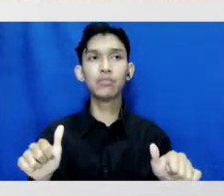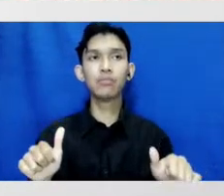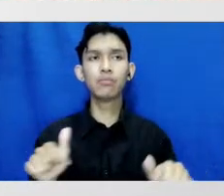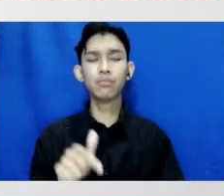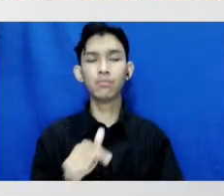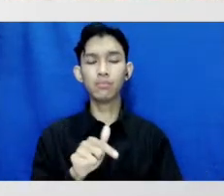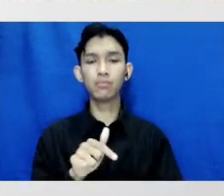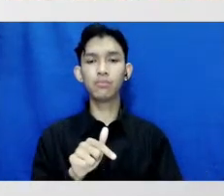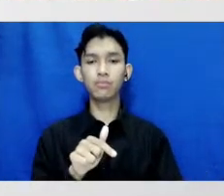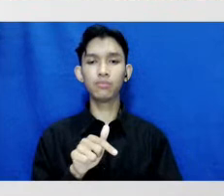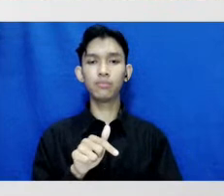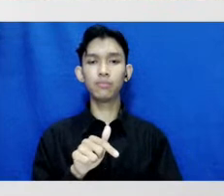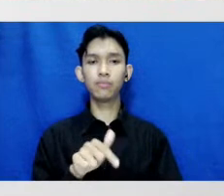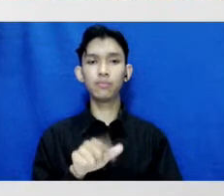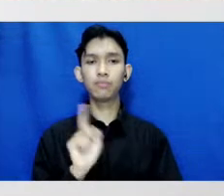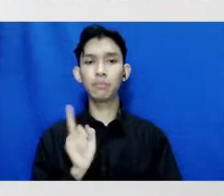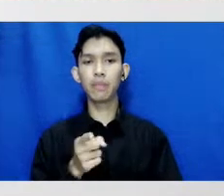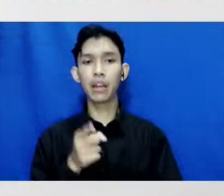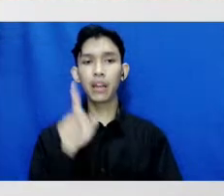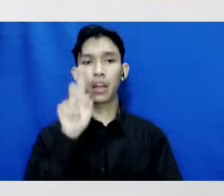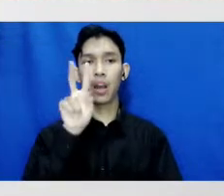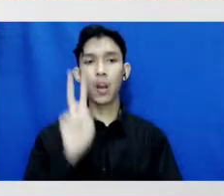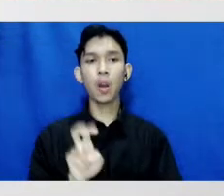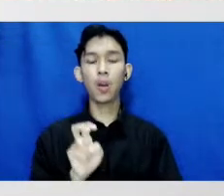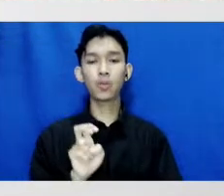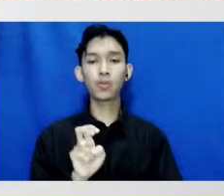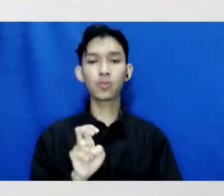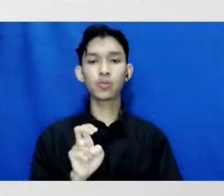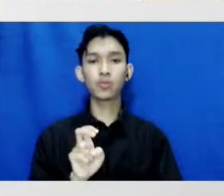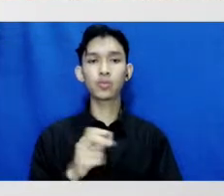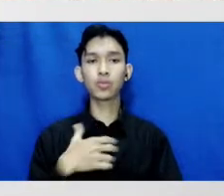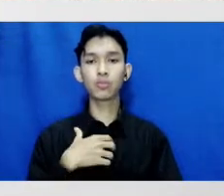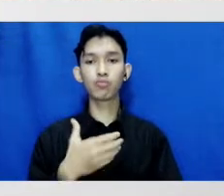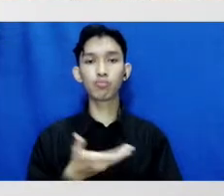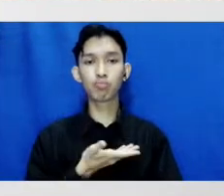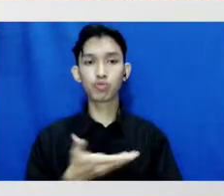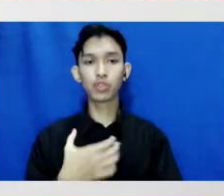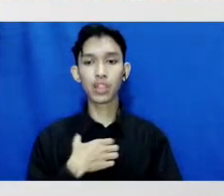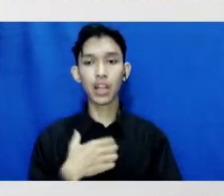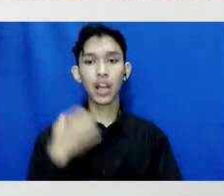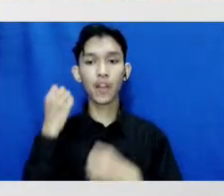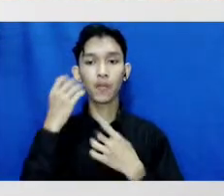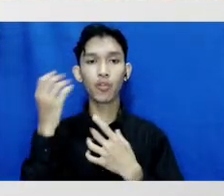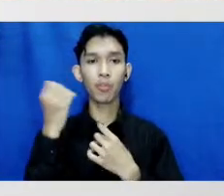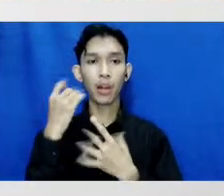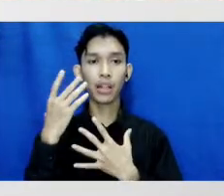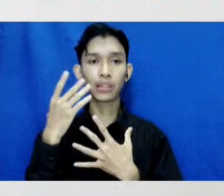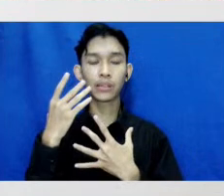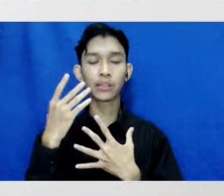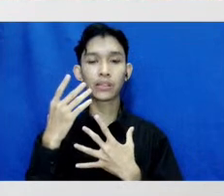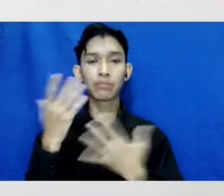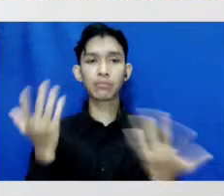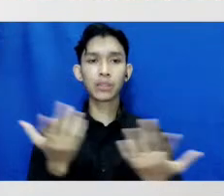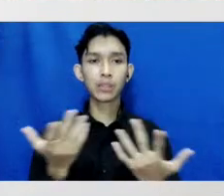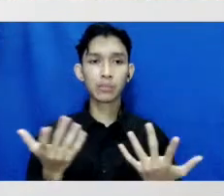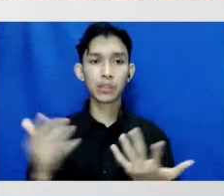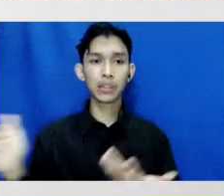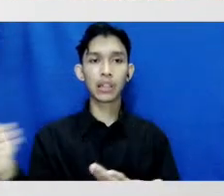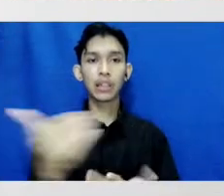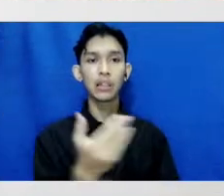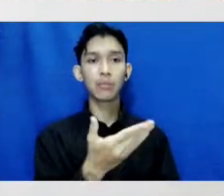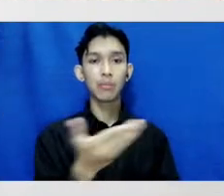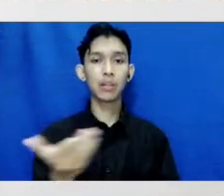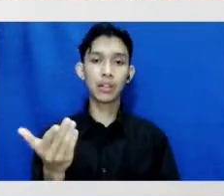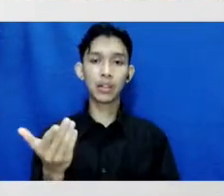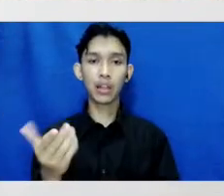pengguna itu harus mempunyai hak diinformasikan bagaimana data mereka dikumpulkan,